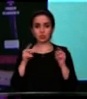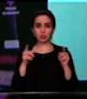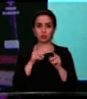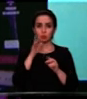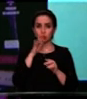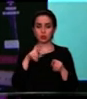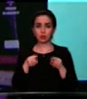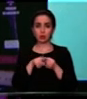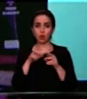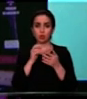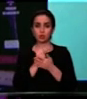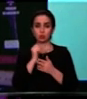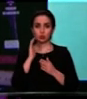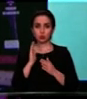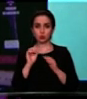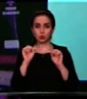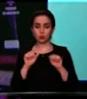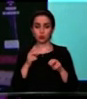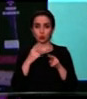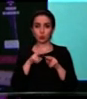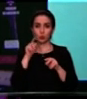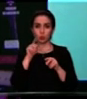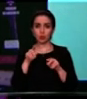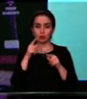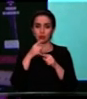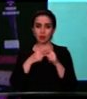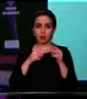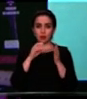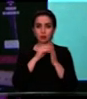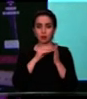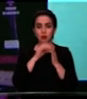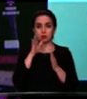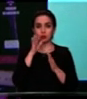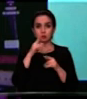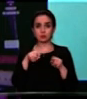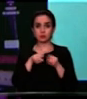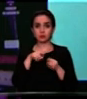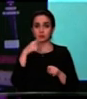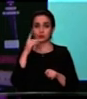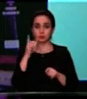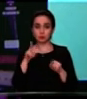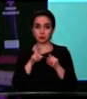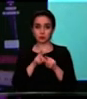muddatda hosil bo'lishi mumkin. Bu ularning yarim yemirilish davri deyiladi.